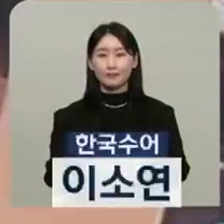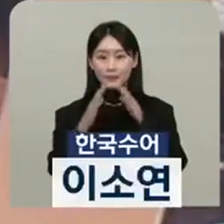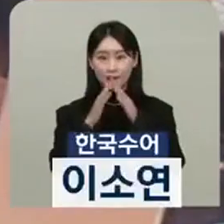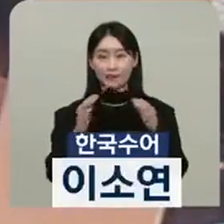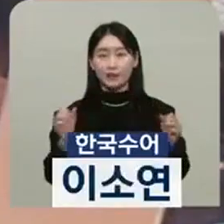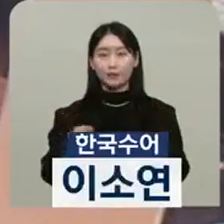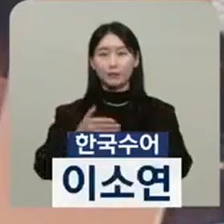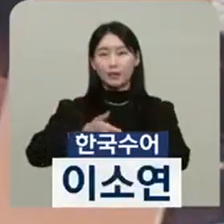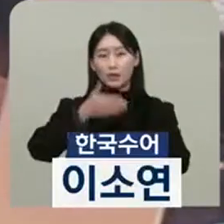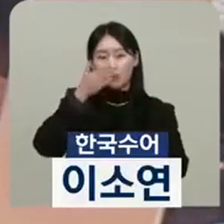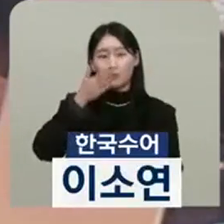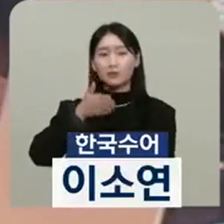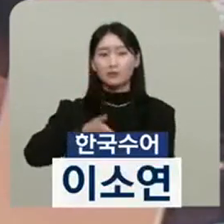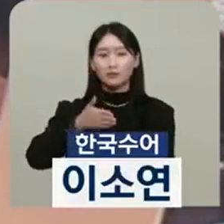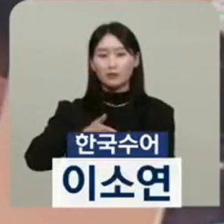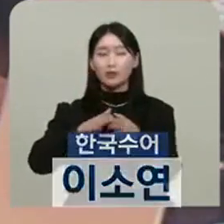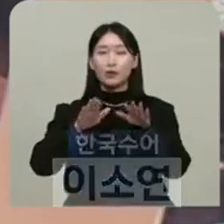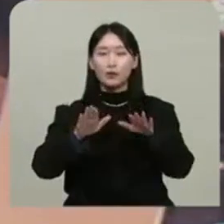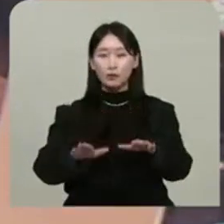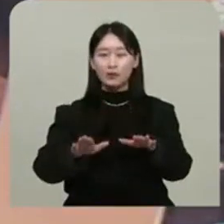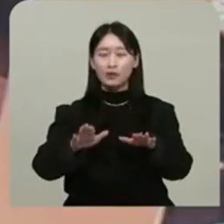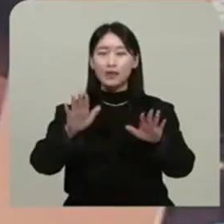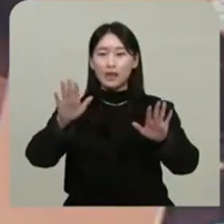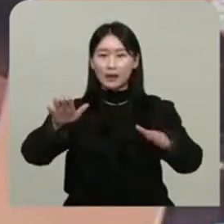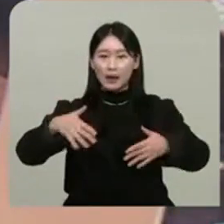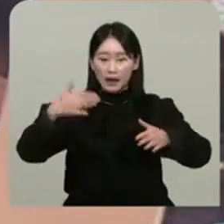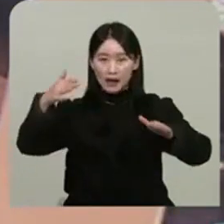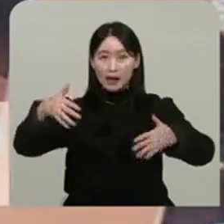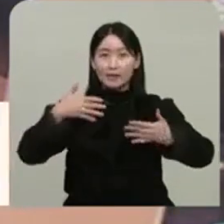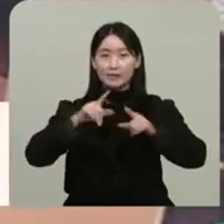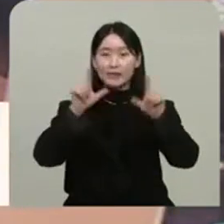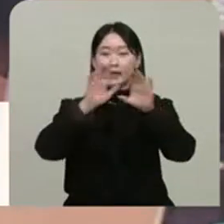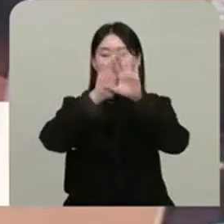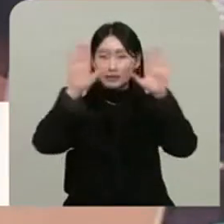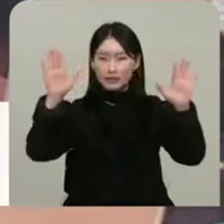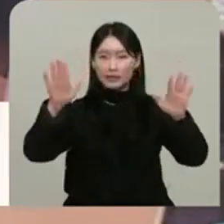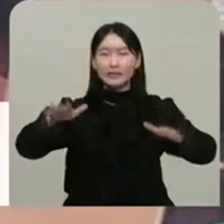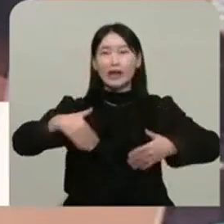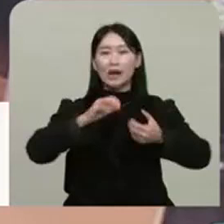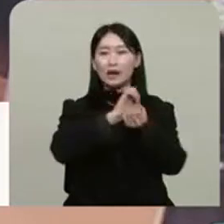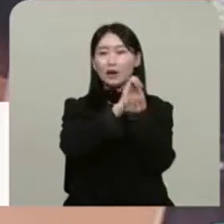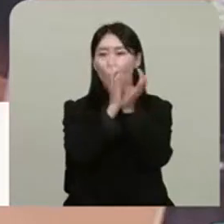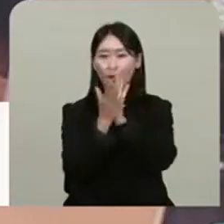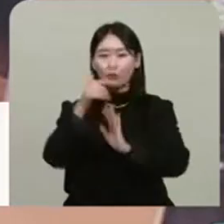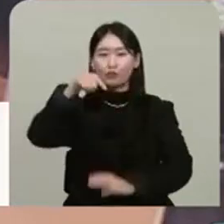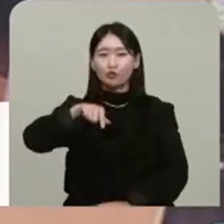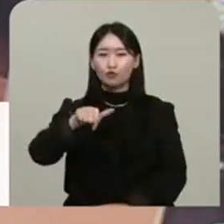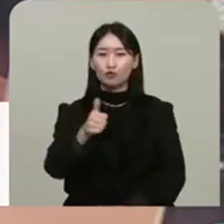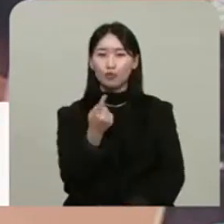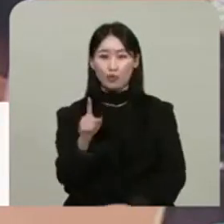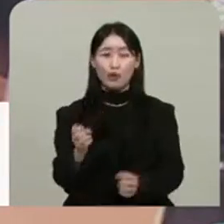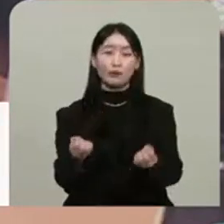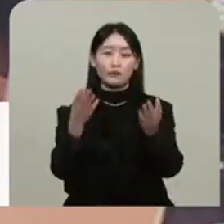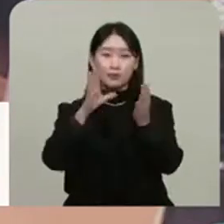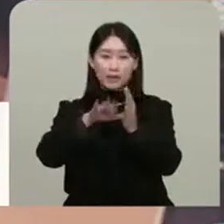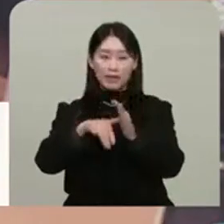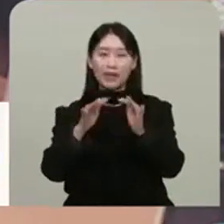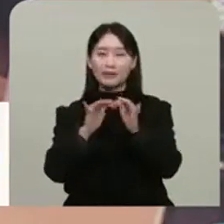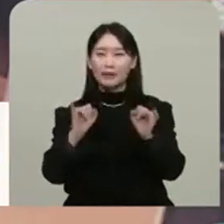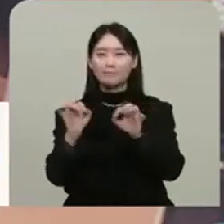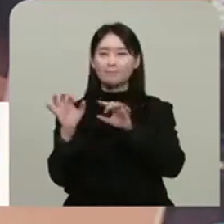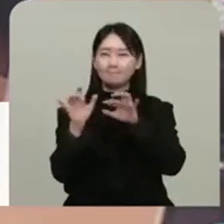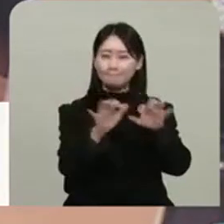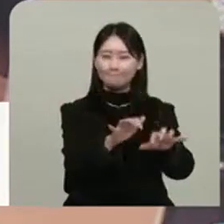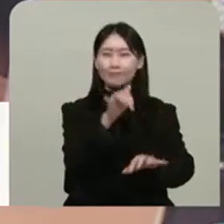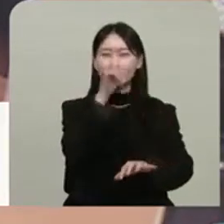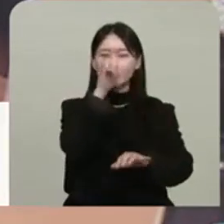전북권 9시 뉴스입니다. 주말인 오늘 청명한 날씨 속에 가을꽃의 향연이 펼쳐진 국가축제에 인파가 몰렸습니다. 다양한